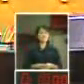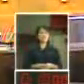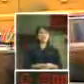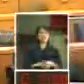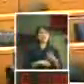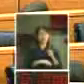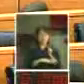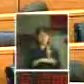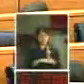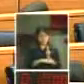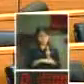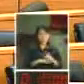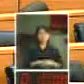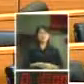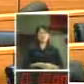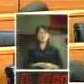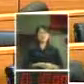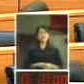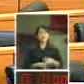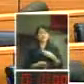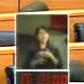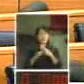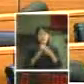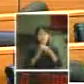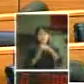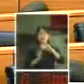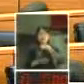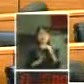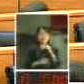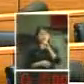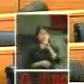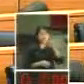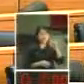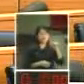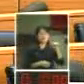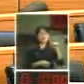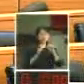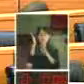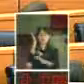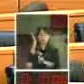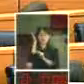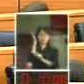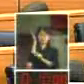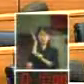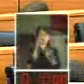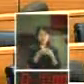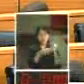ท่านประธานที่เคารพกระผมเจ๊อามิงโตตาหยงสมาชิกสภาผู้แทนราษฎรจังหวัดนราธิวาสพรรคประชา